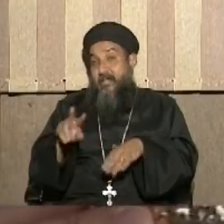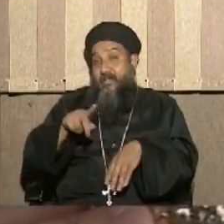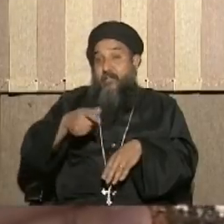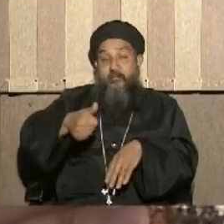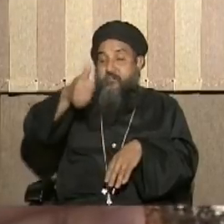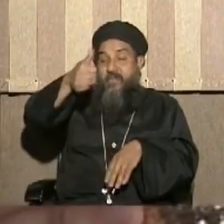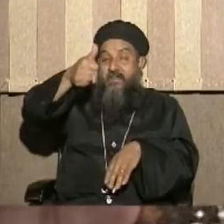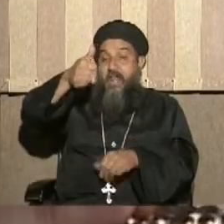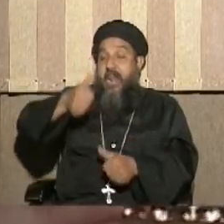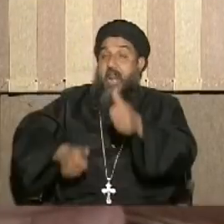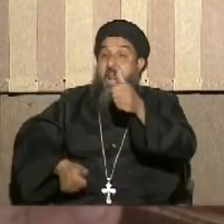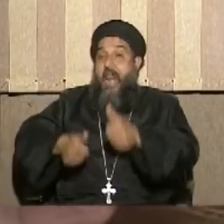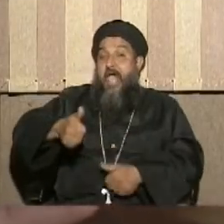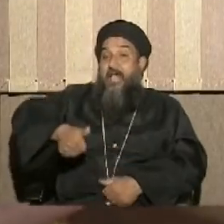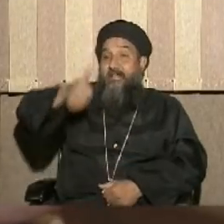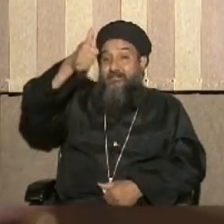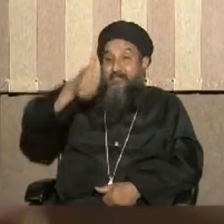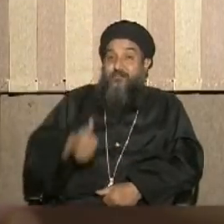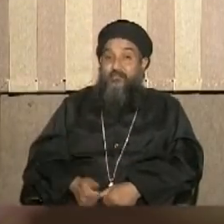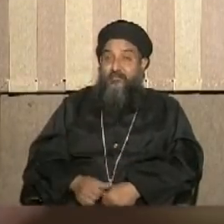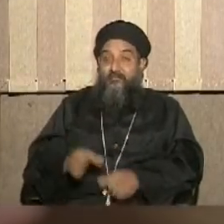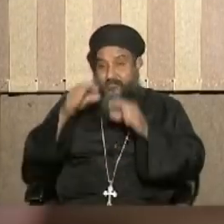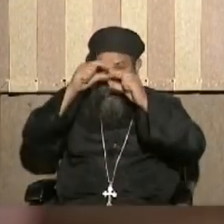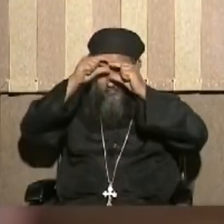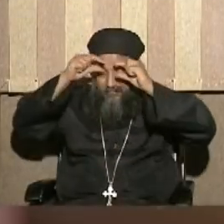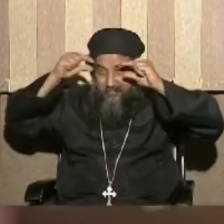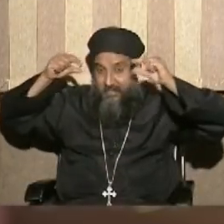يا ترى مين فينا في الآخر اللي هيكسب؟